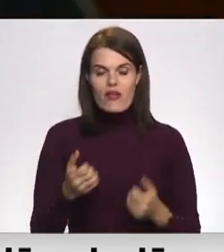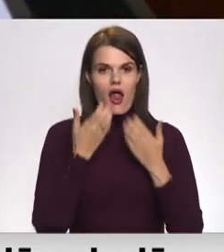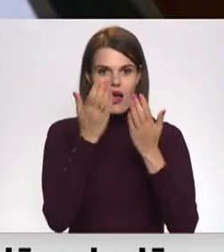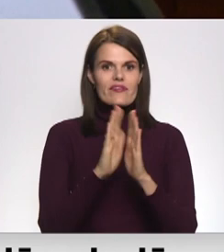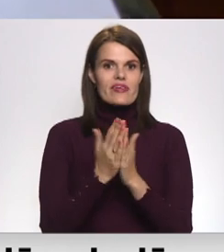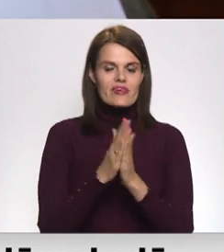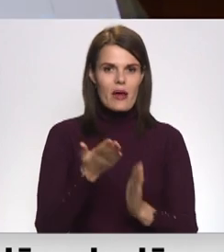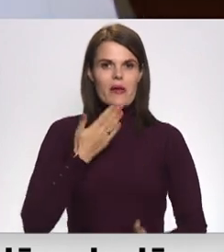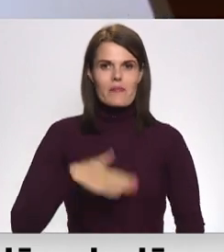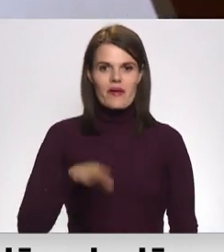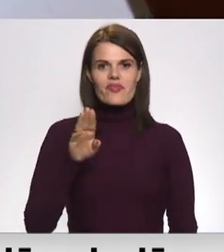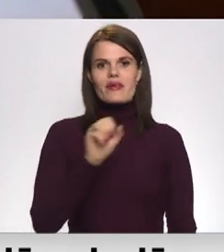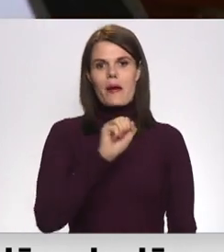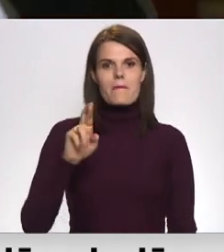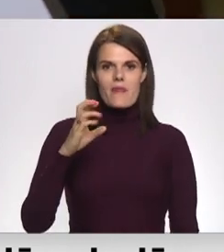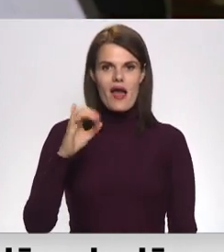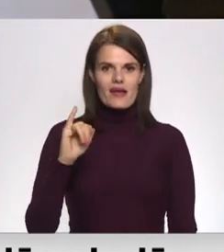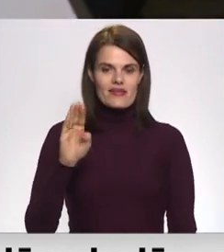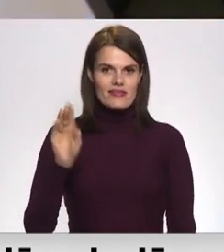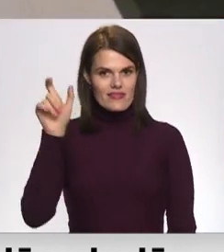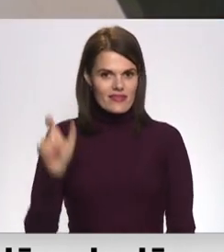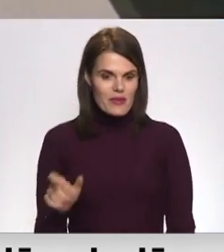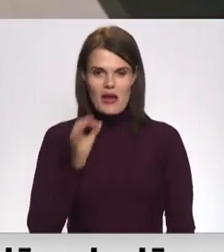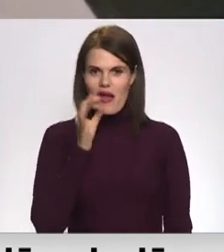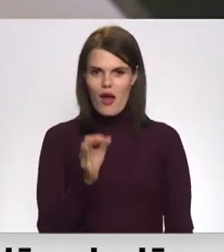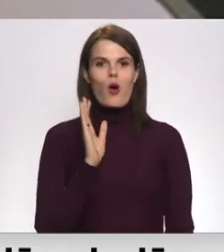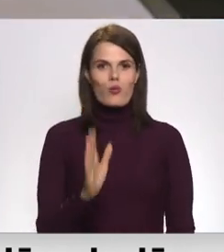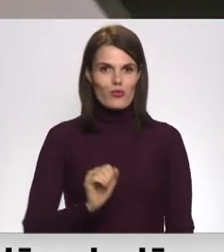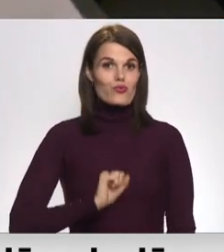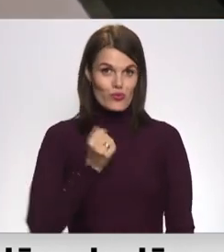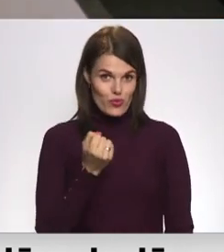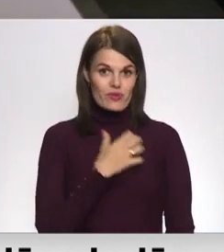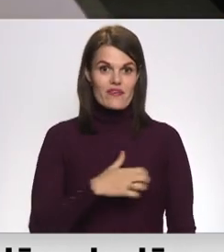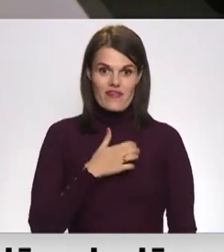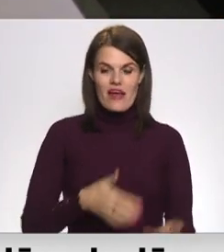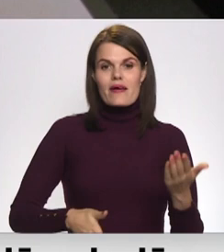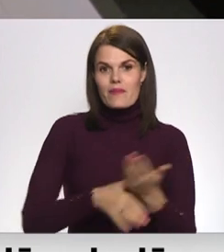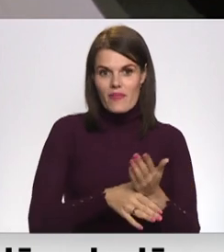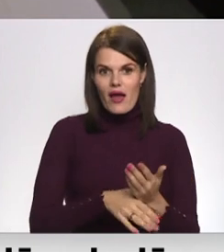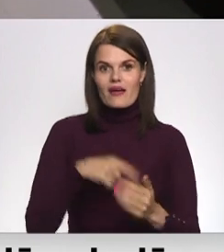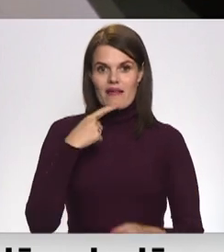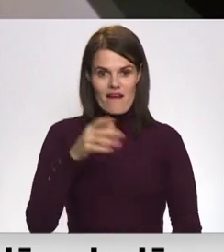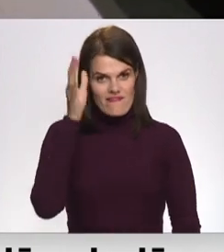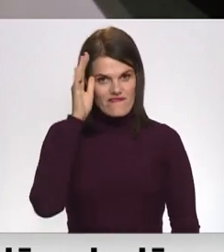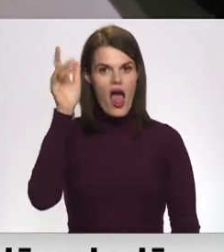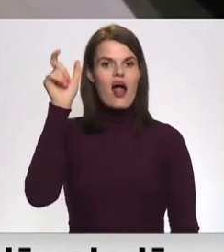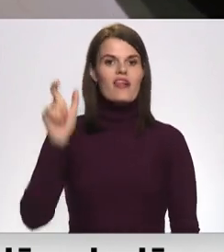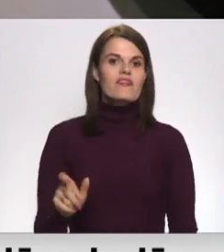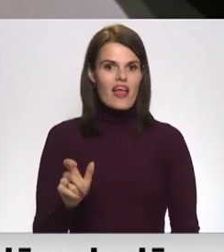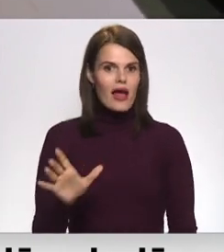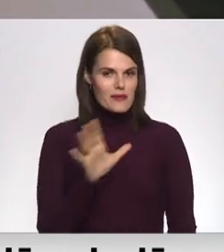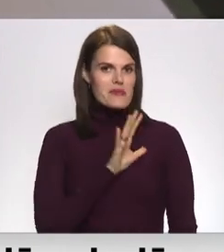Mārcim. Grūti būs. Grūti būs. Palīdzēt? Jā. Nu, valdnieks